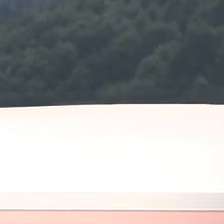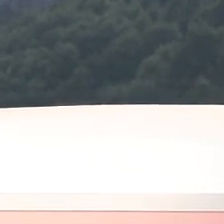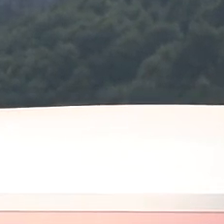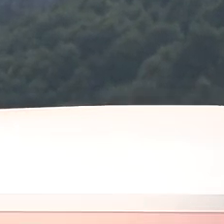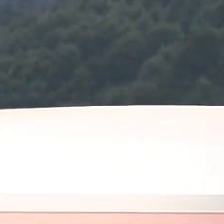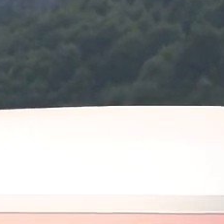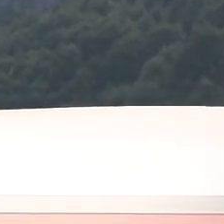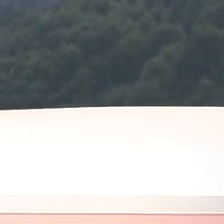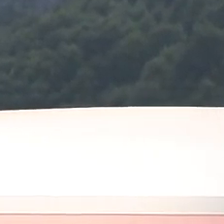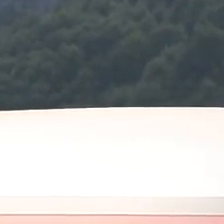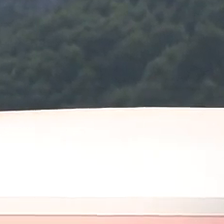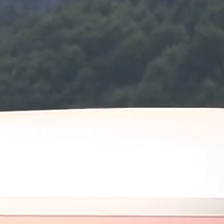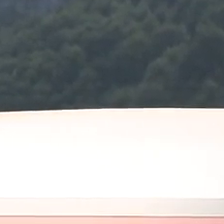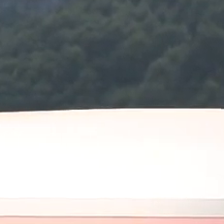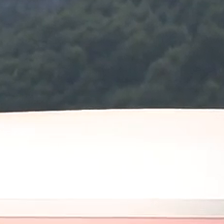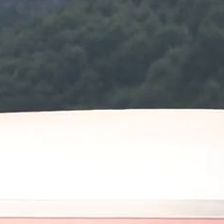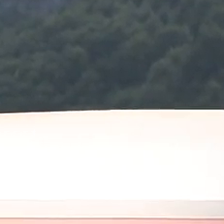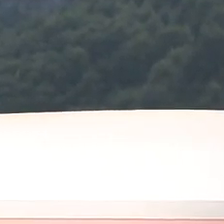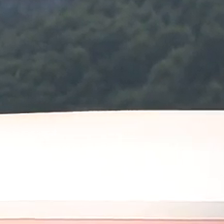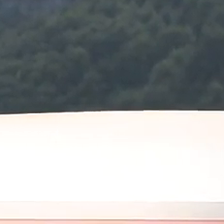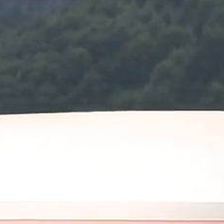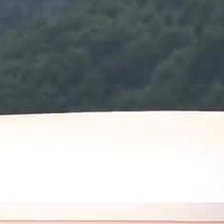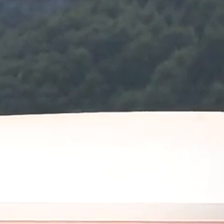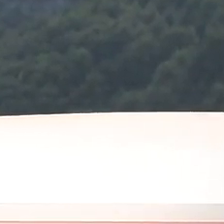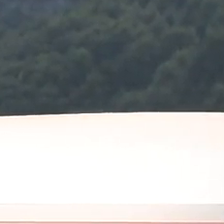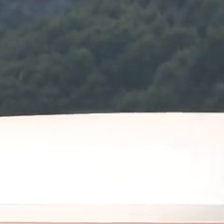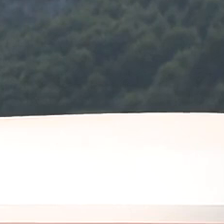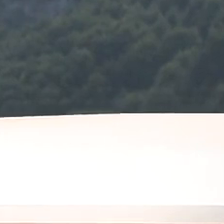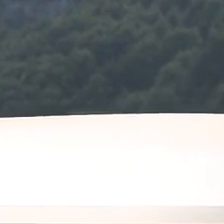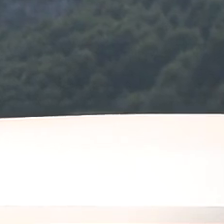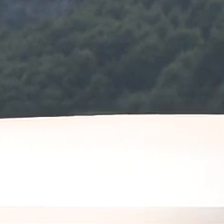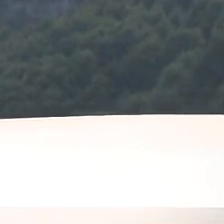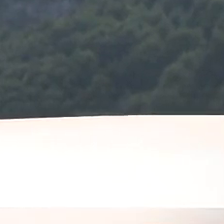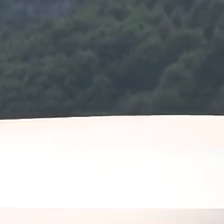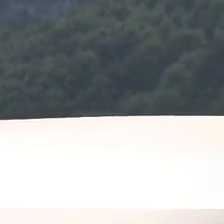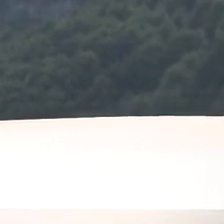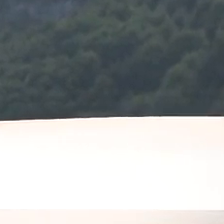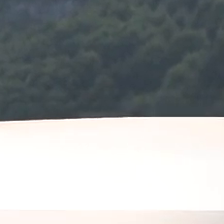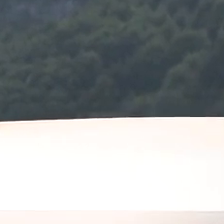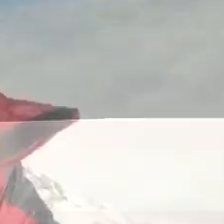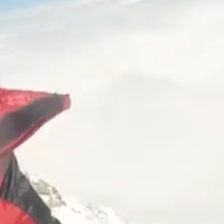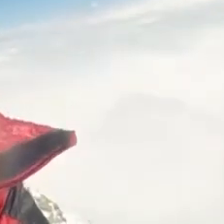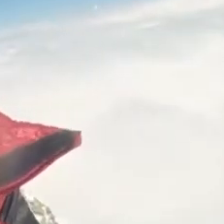mai periculos vârf din lume, unde mortalitatea ajunge la 30% în rândul alpiniștilor.